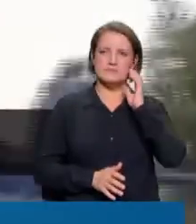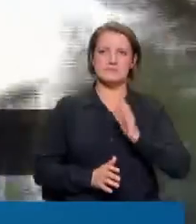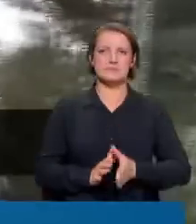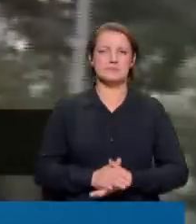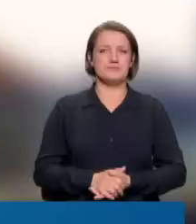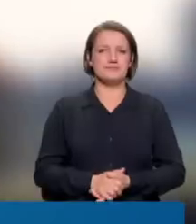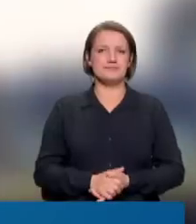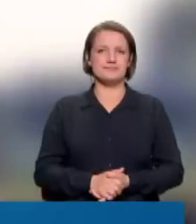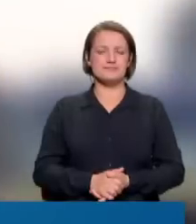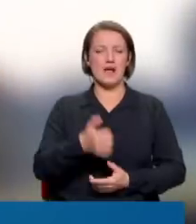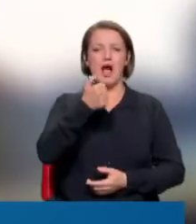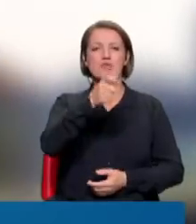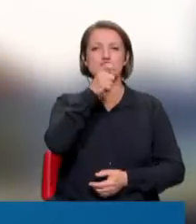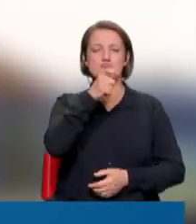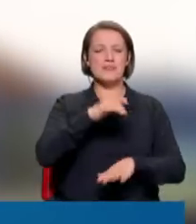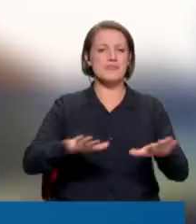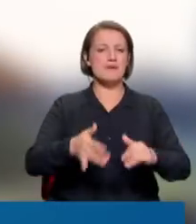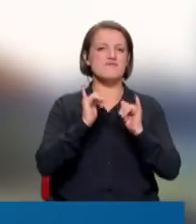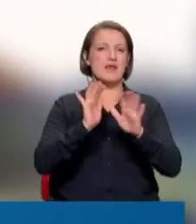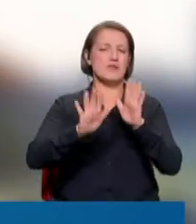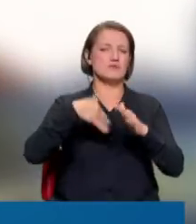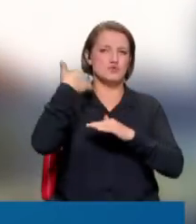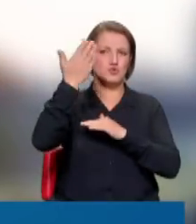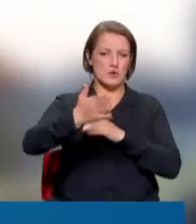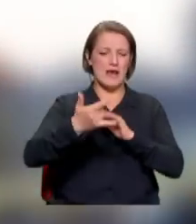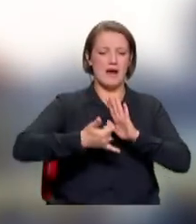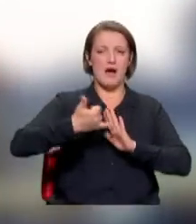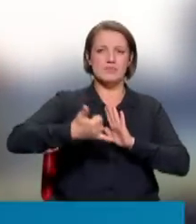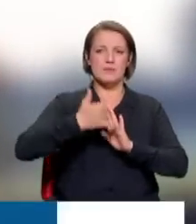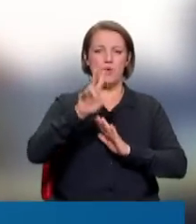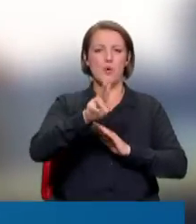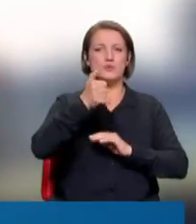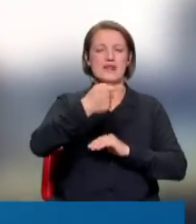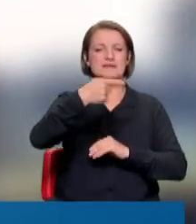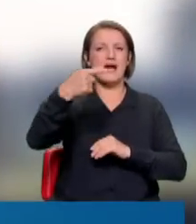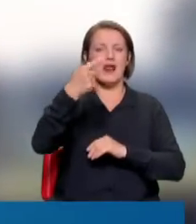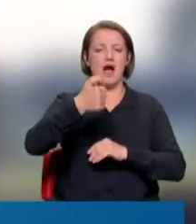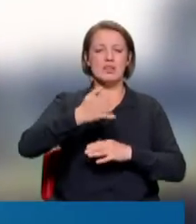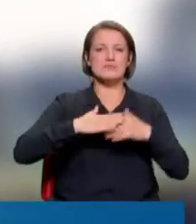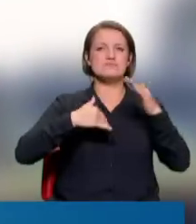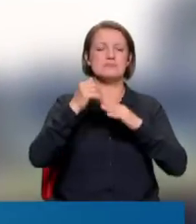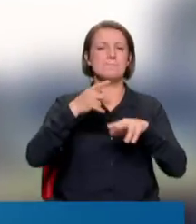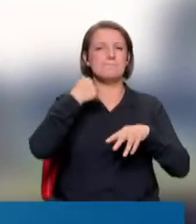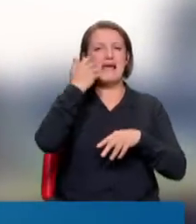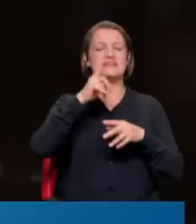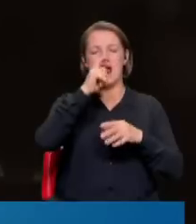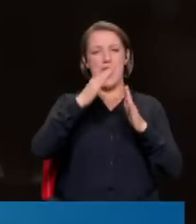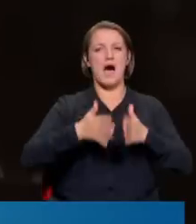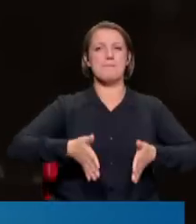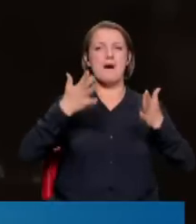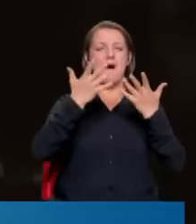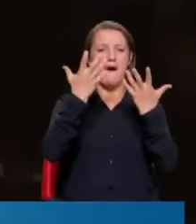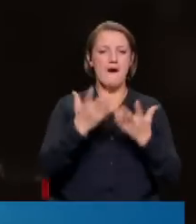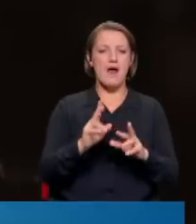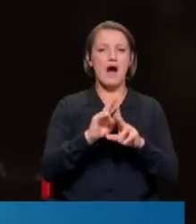yaptı 6 Şubat deprem felaketi sonrası Gaziantep'teki 36 daireli 6 katlı Beyaz Saray apartmanına ağır